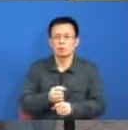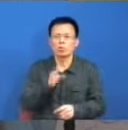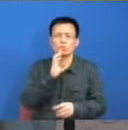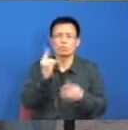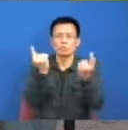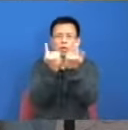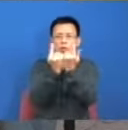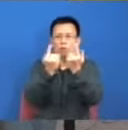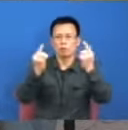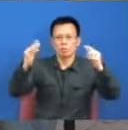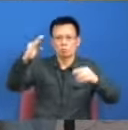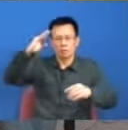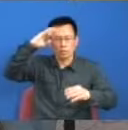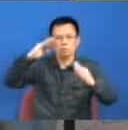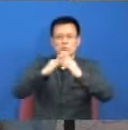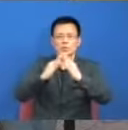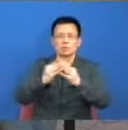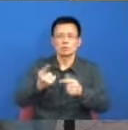都成不敷应用噶